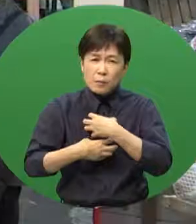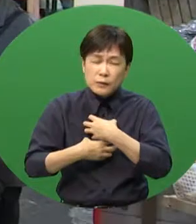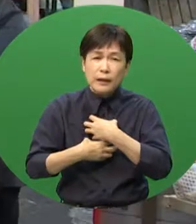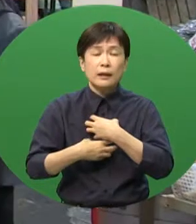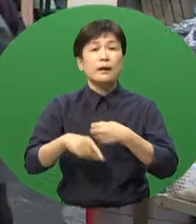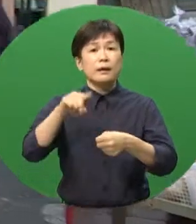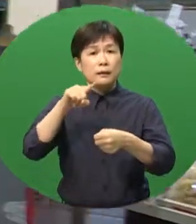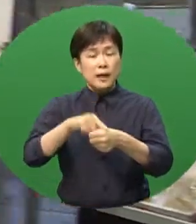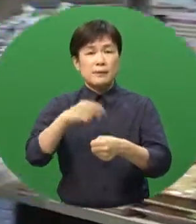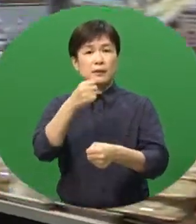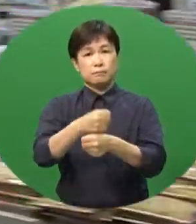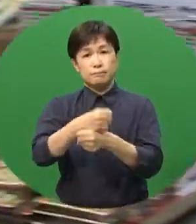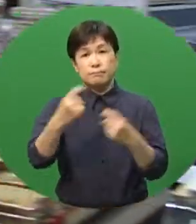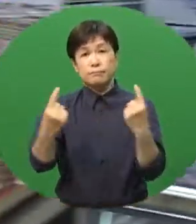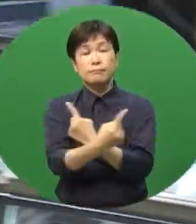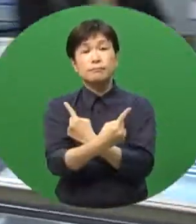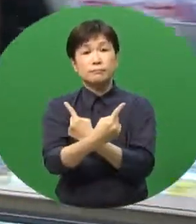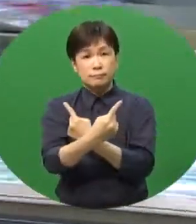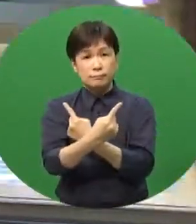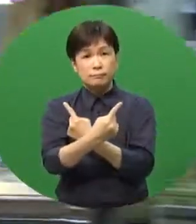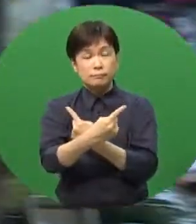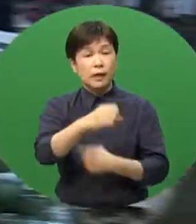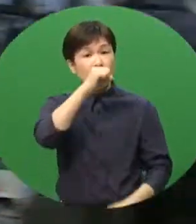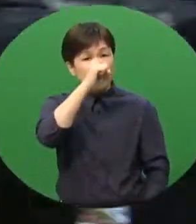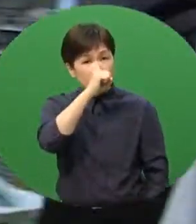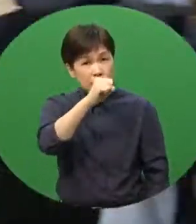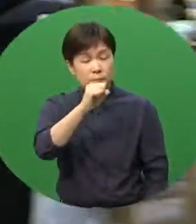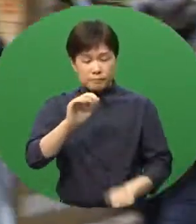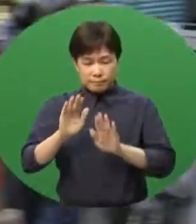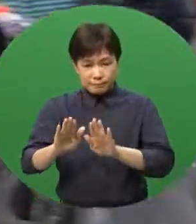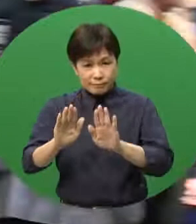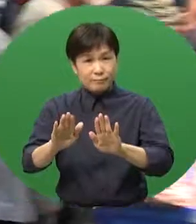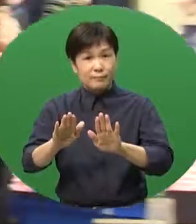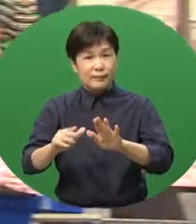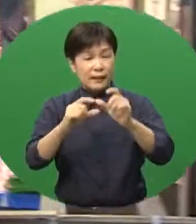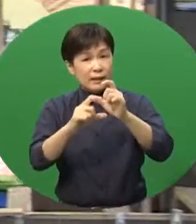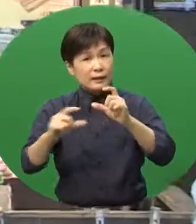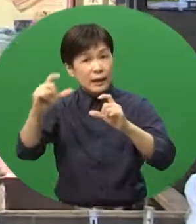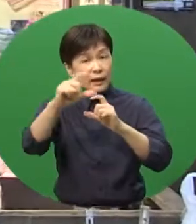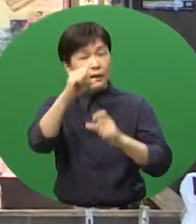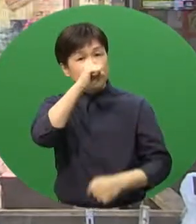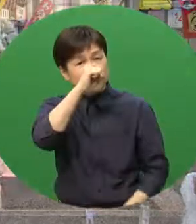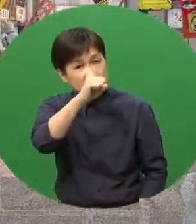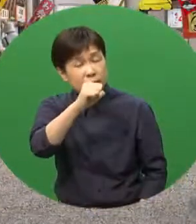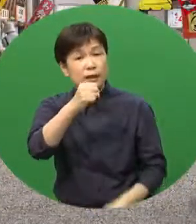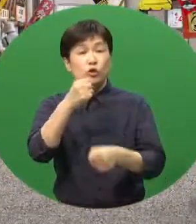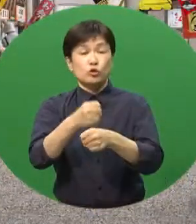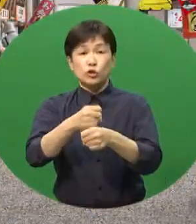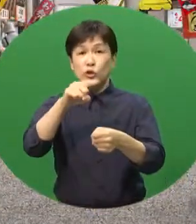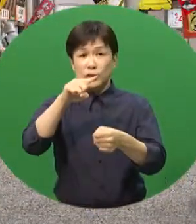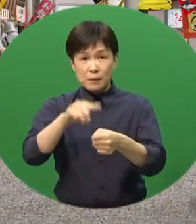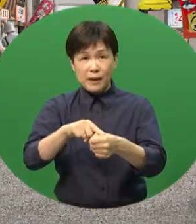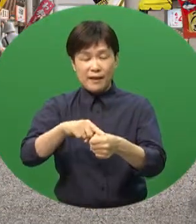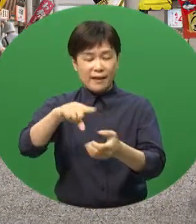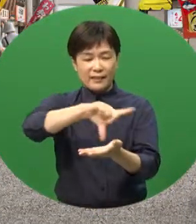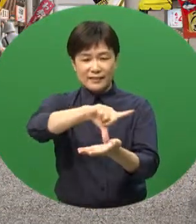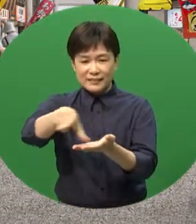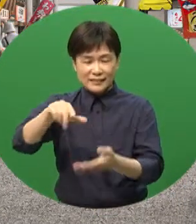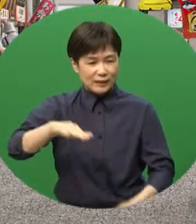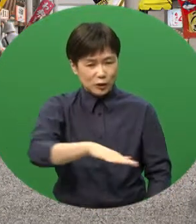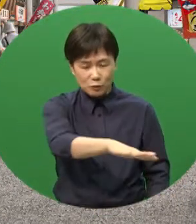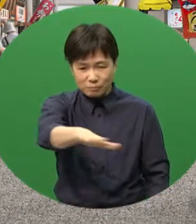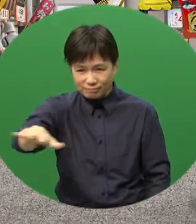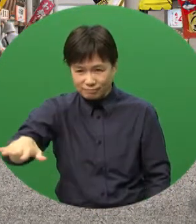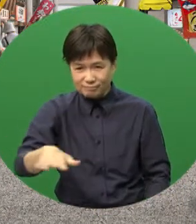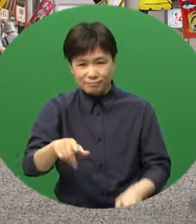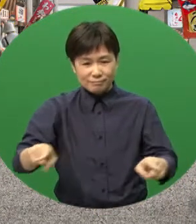。今の旦過市場の良さを維持しながら、今後さらに愛される旦過市場を作っていくため、市場の皆様と協力して再整備